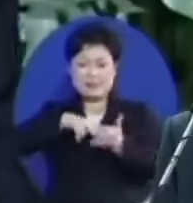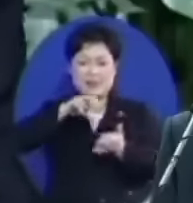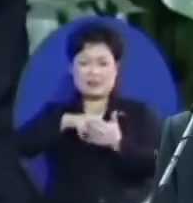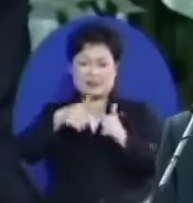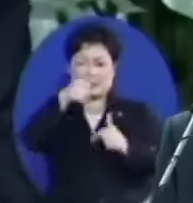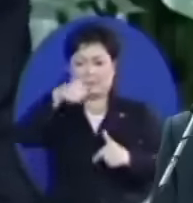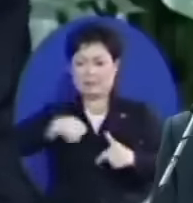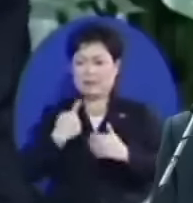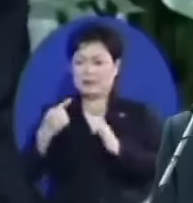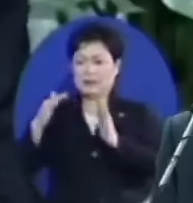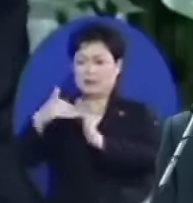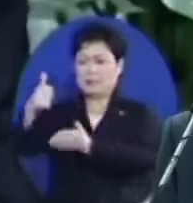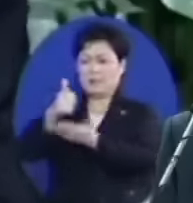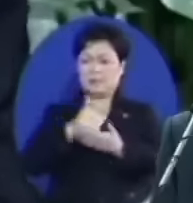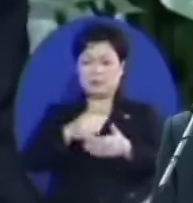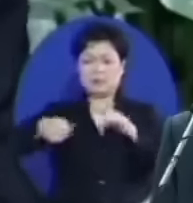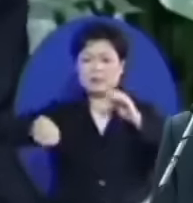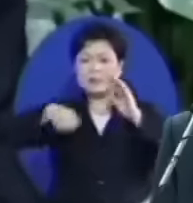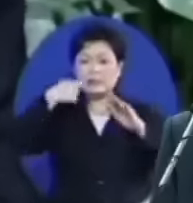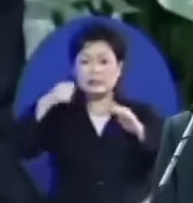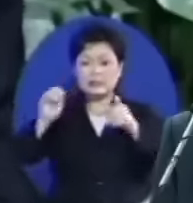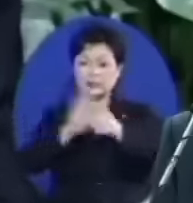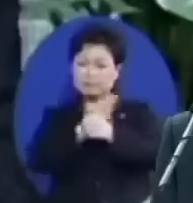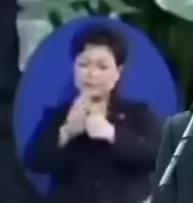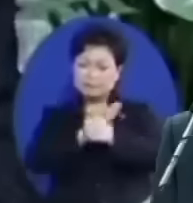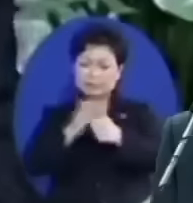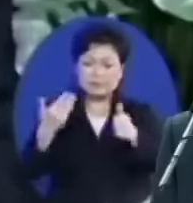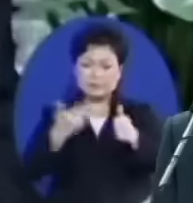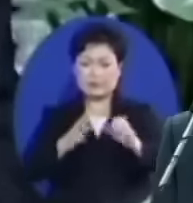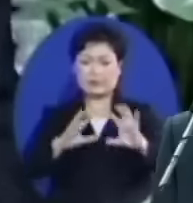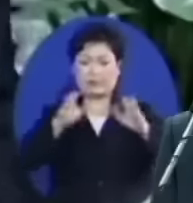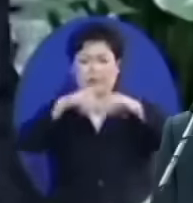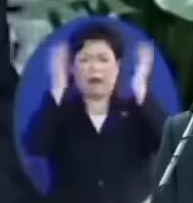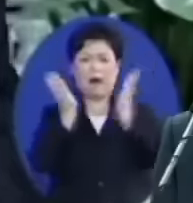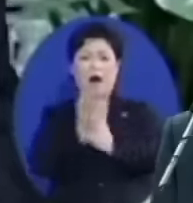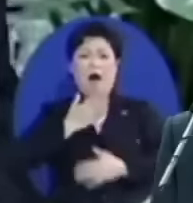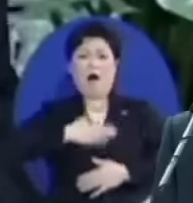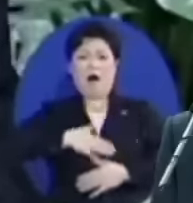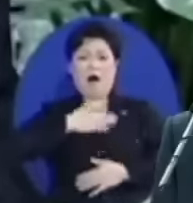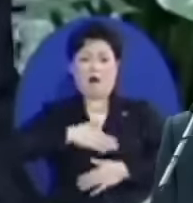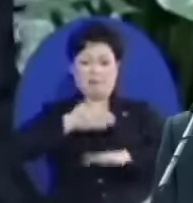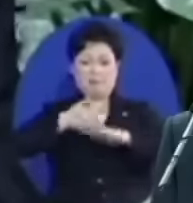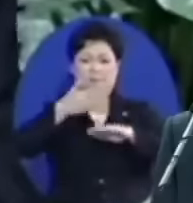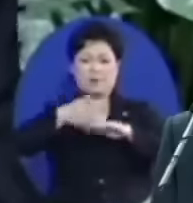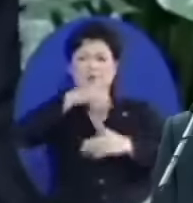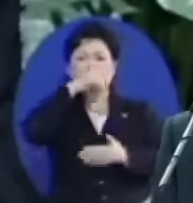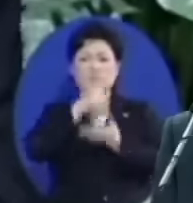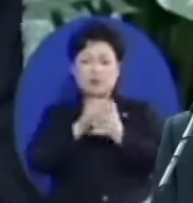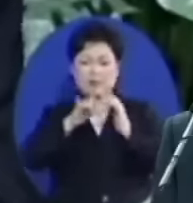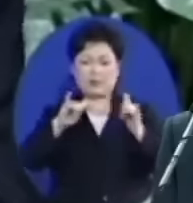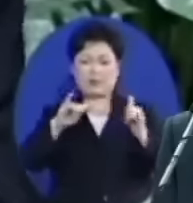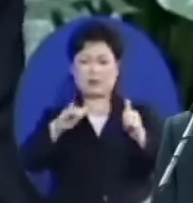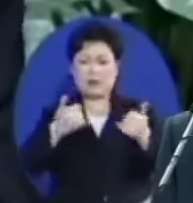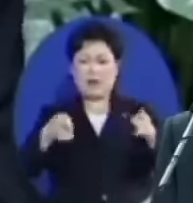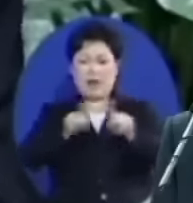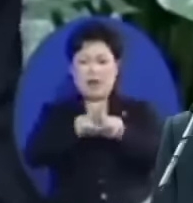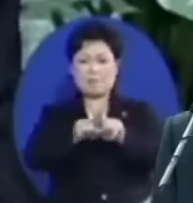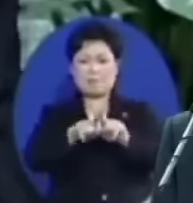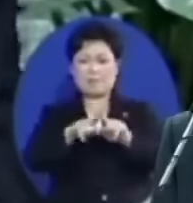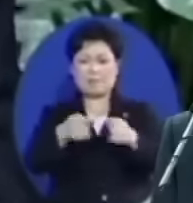자기 집에 모시고 식사를 대접하는데 세상이 다 아는 근달들 죄인들이 함께